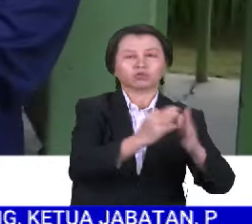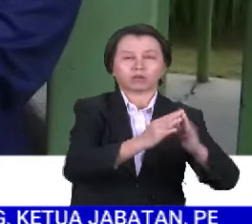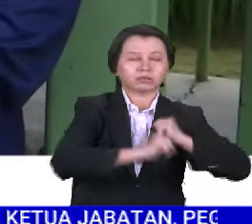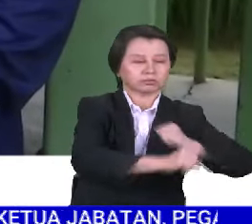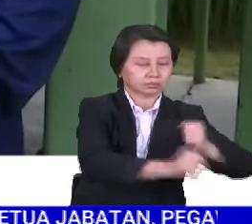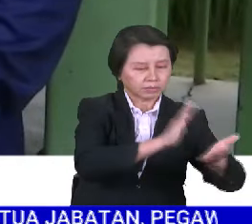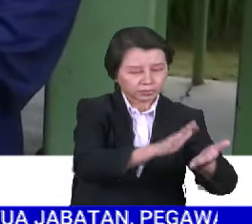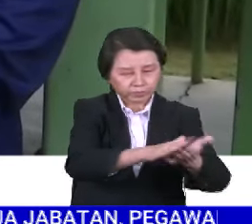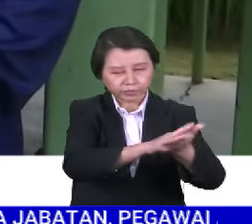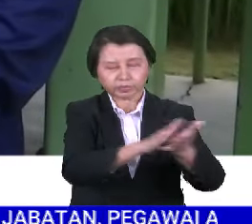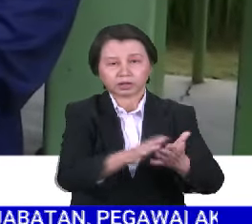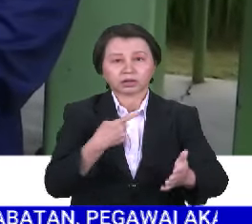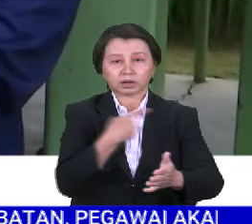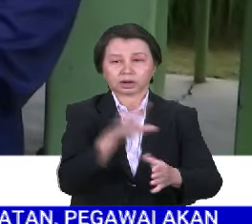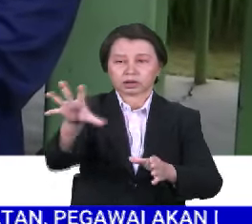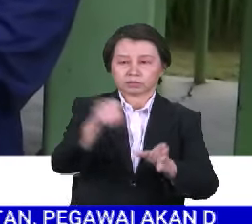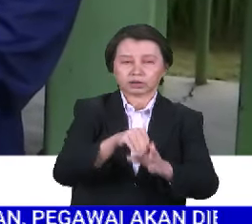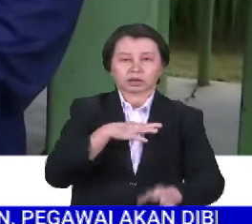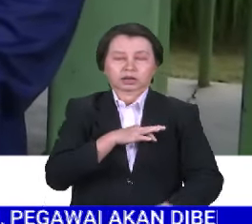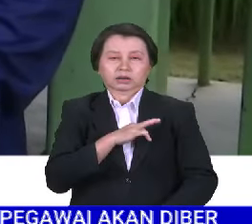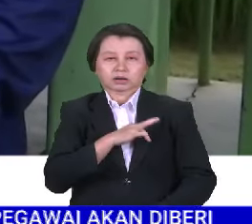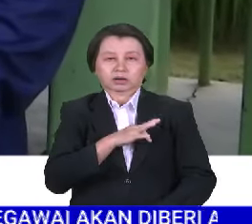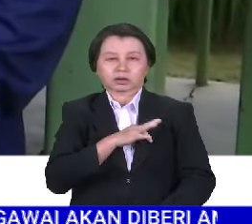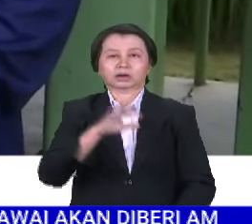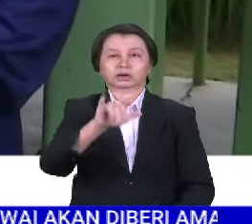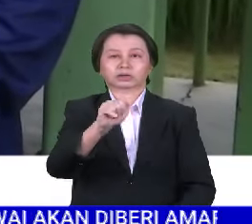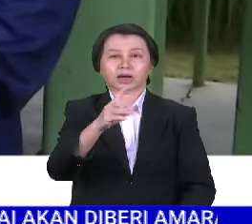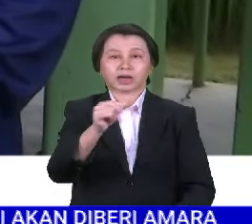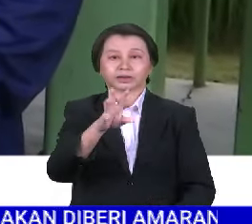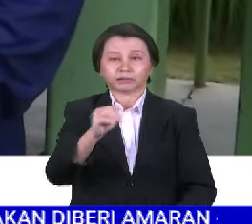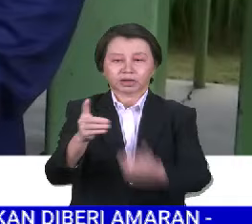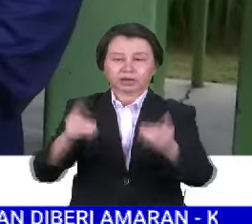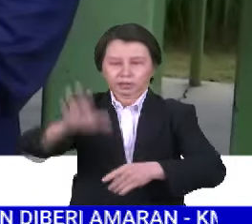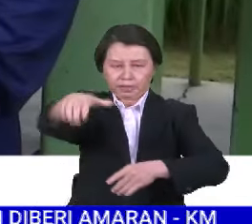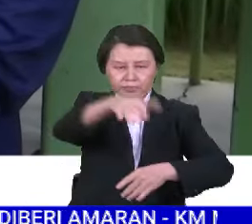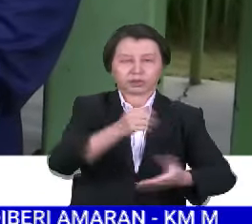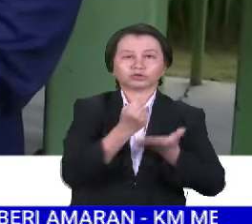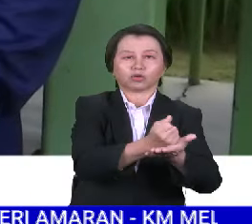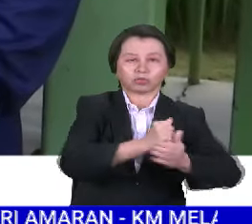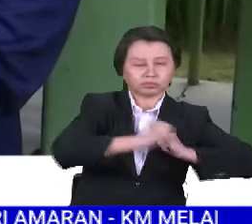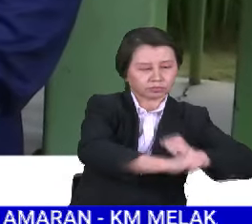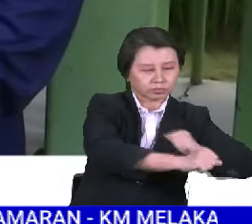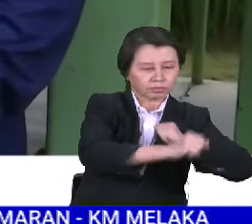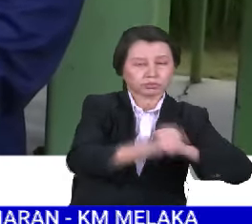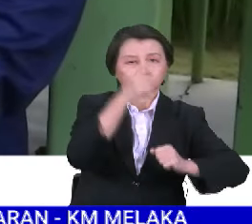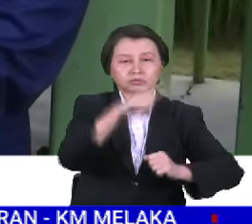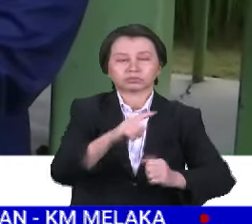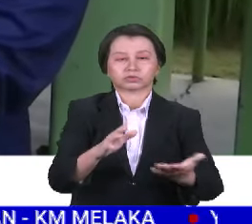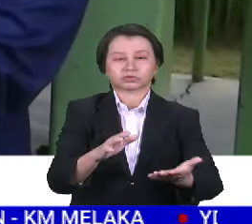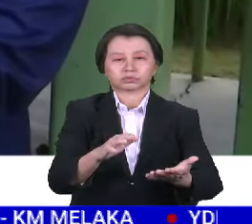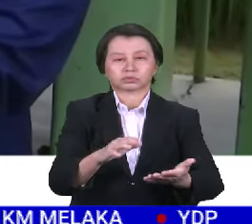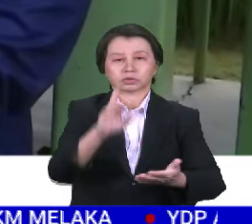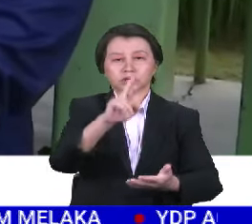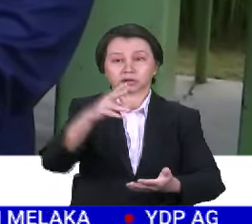masing-masing lah, di mana kami akan melibatkan sukarelawan YADIM di peringkat daerah yang terlibat. Sebagai contohnya di sini, di bagi SAY